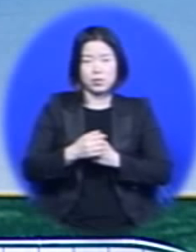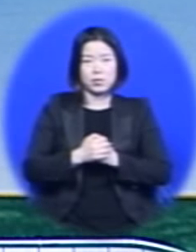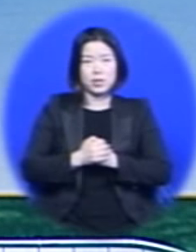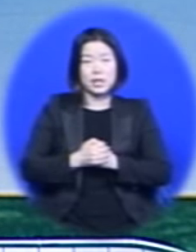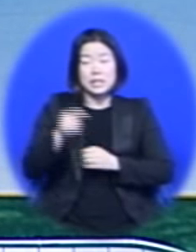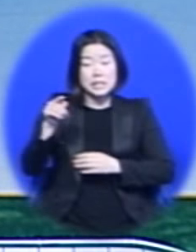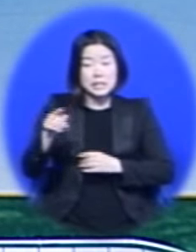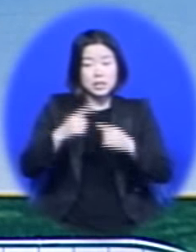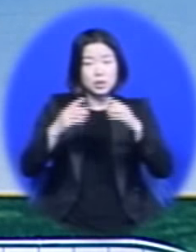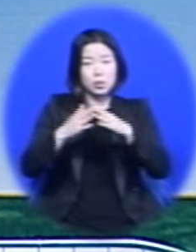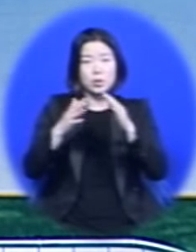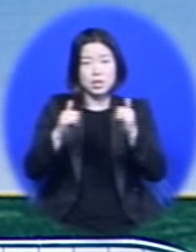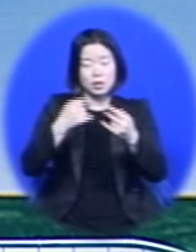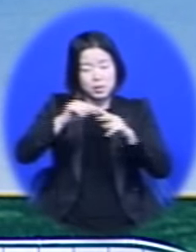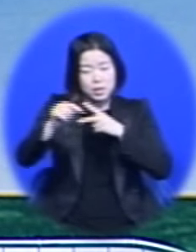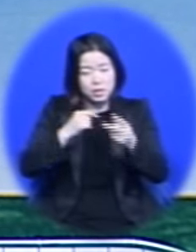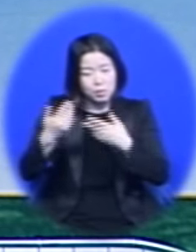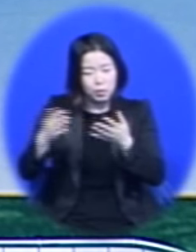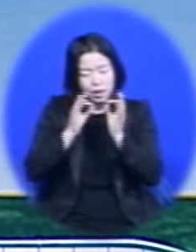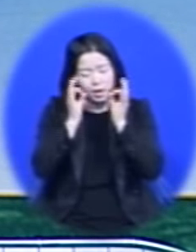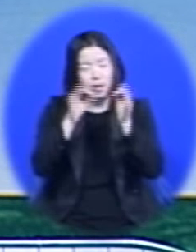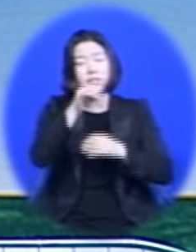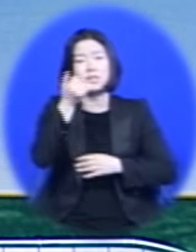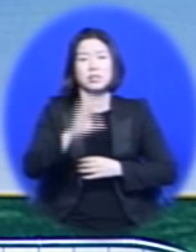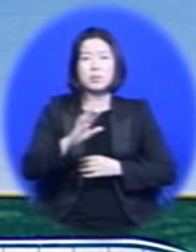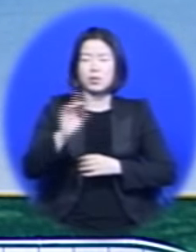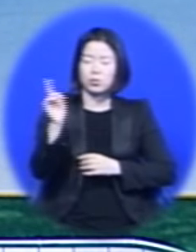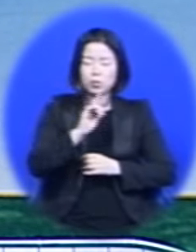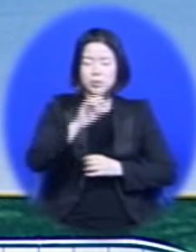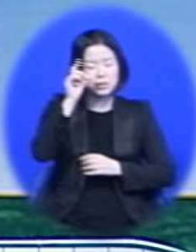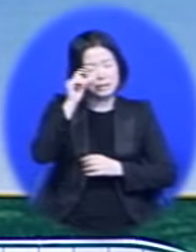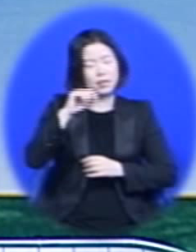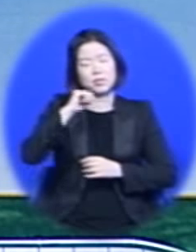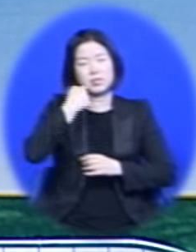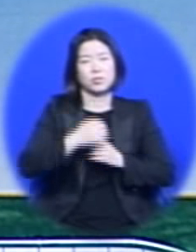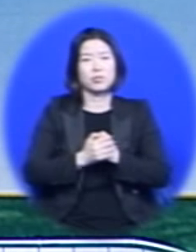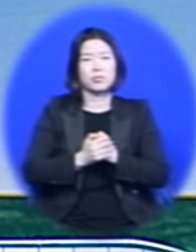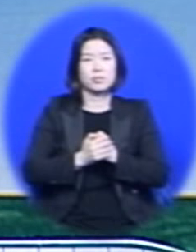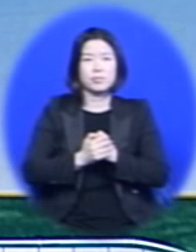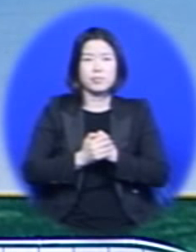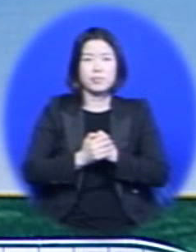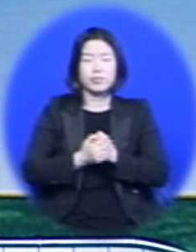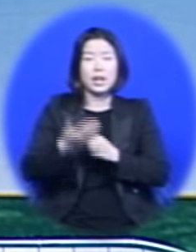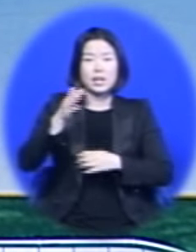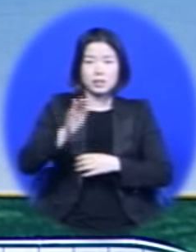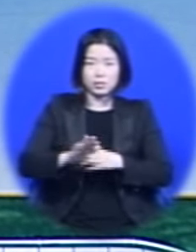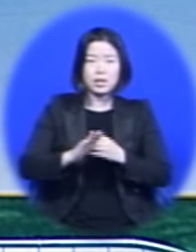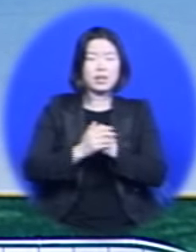그 교인을 이해해 보려고 애를 써보기도 했지만 도무지 잠을 잘 수가 없었다고 그랬어요. 그런데